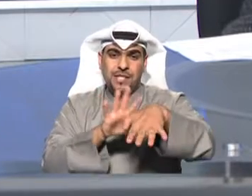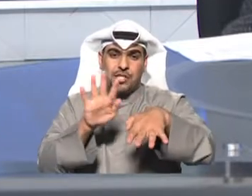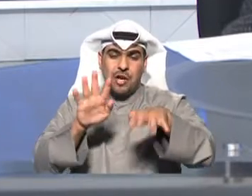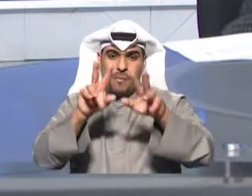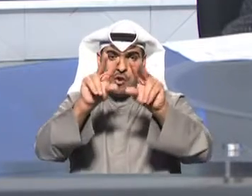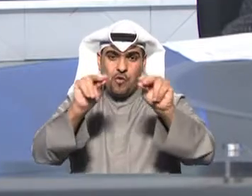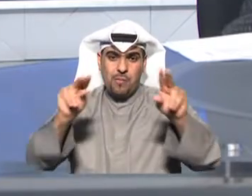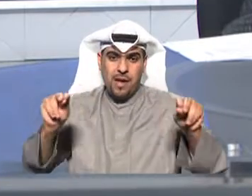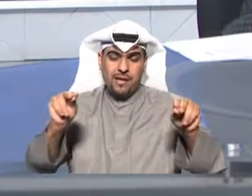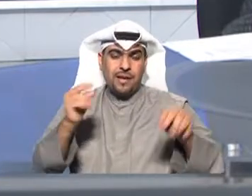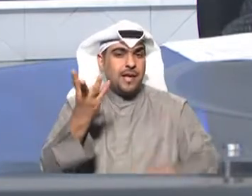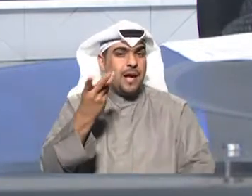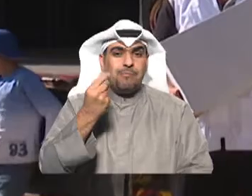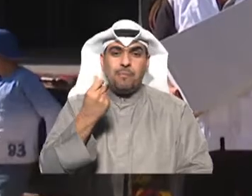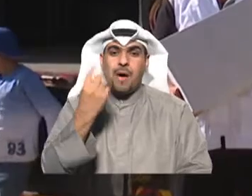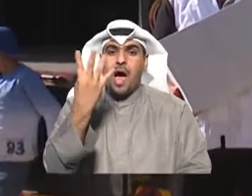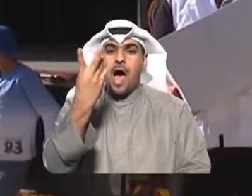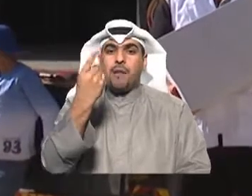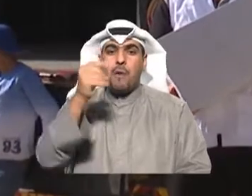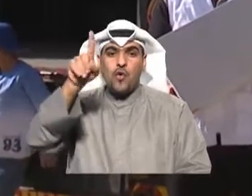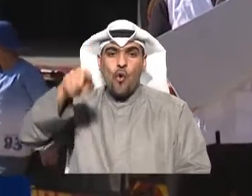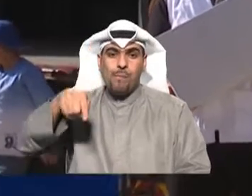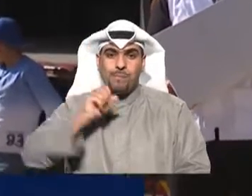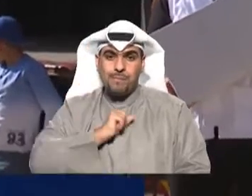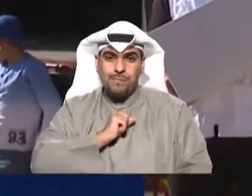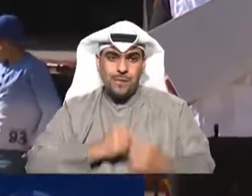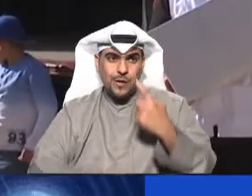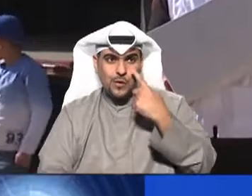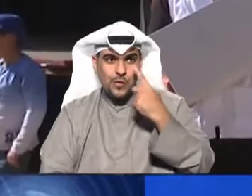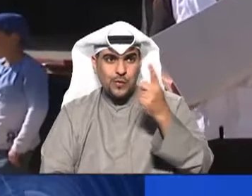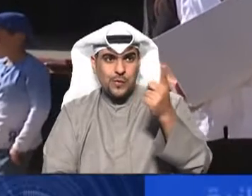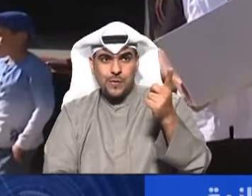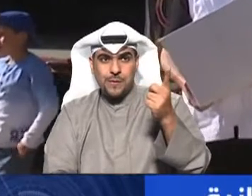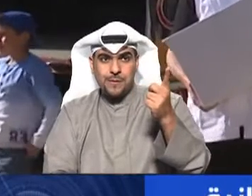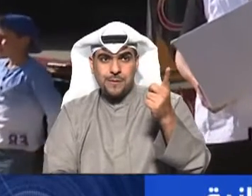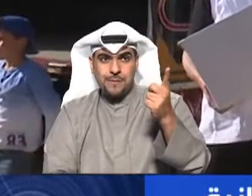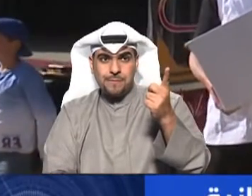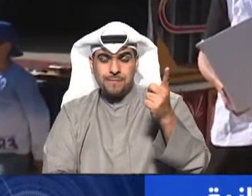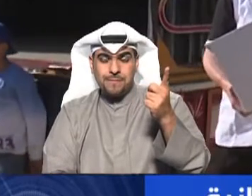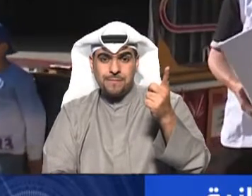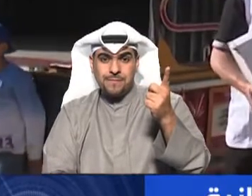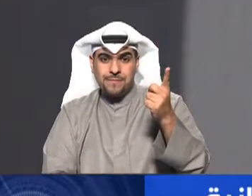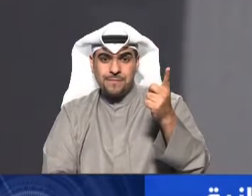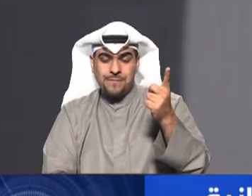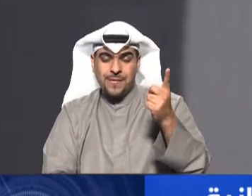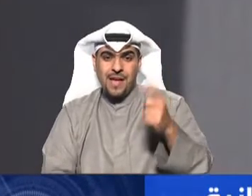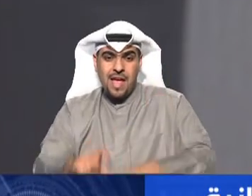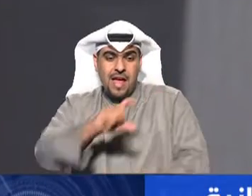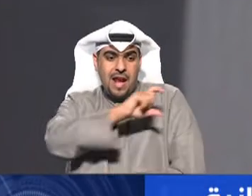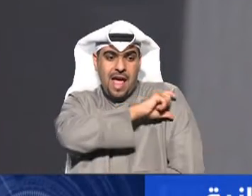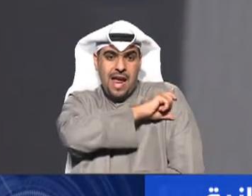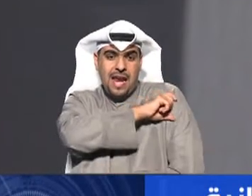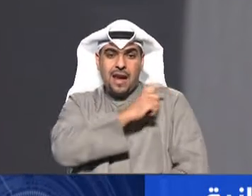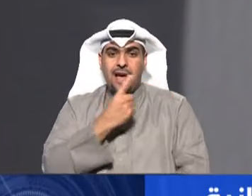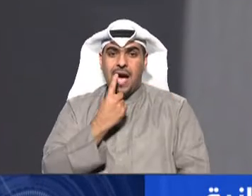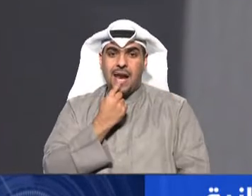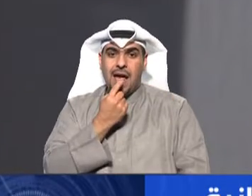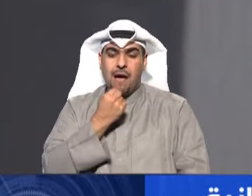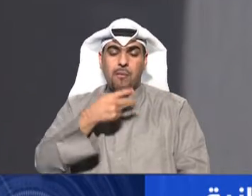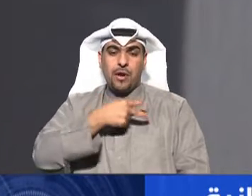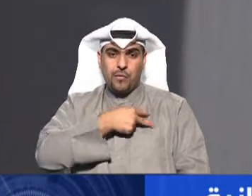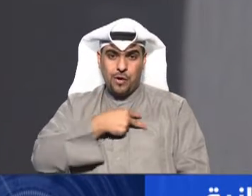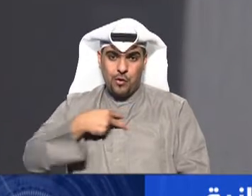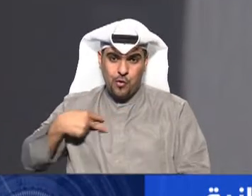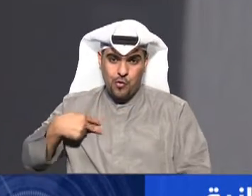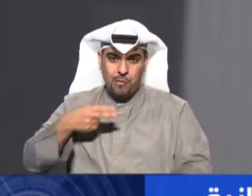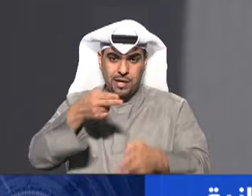أيام. هي إنسانية بلا حدود وعطاء بلا مقابل عودتنا عليها دولة الكويت مركز